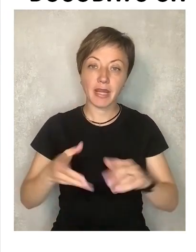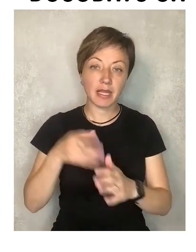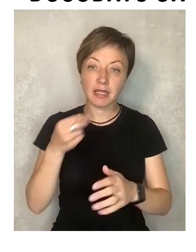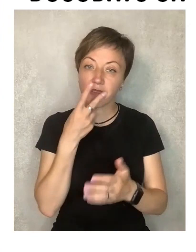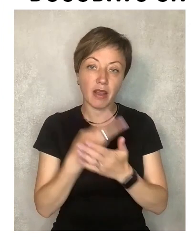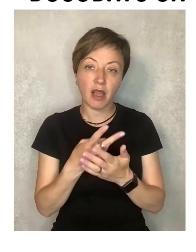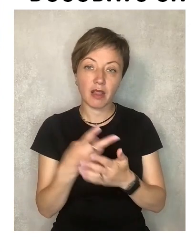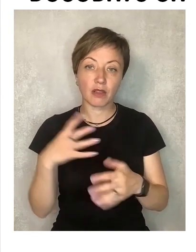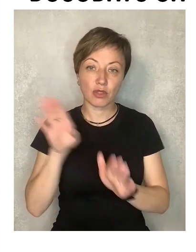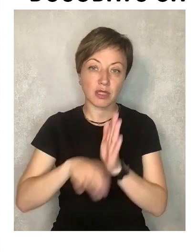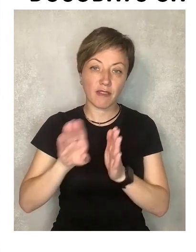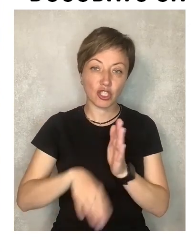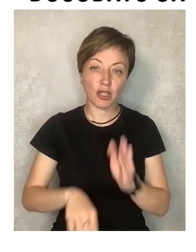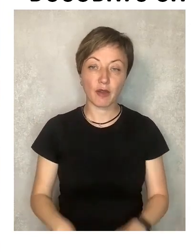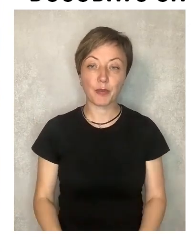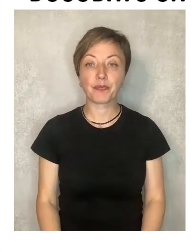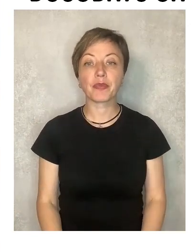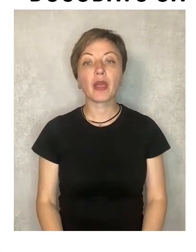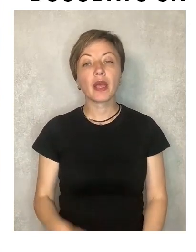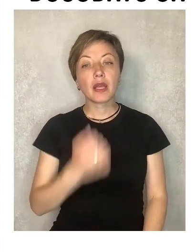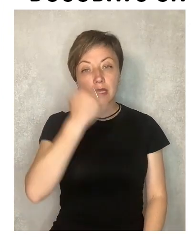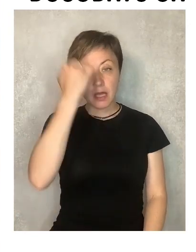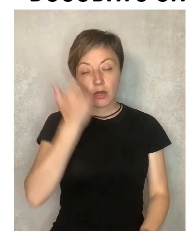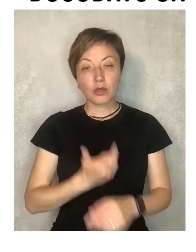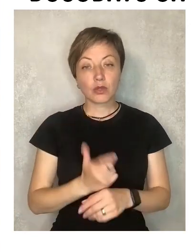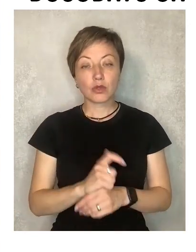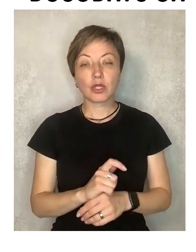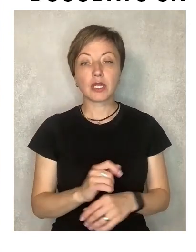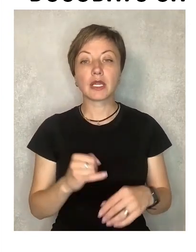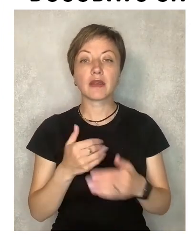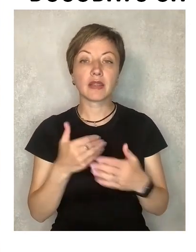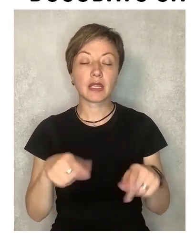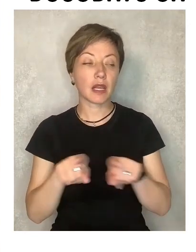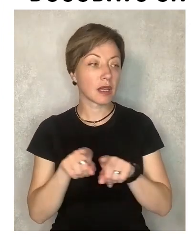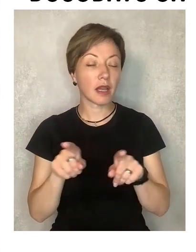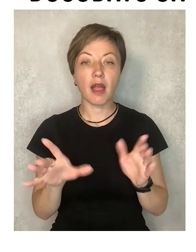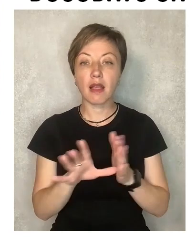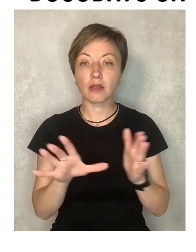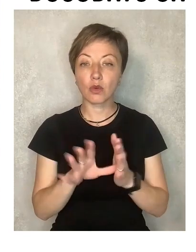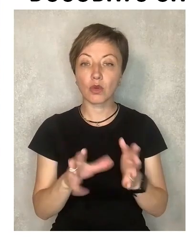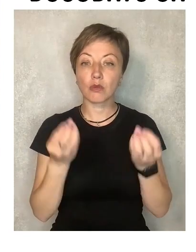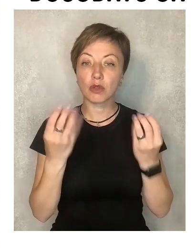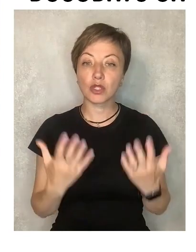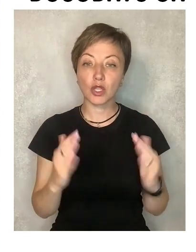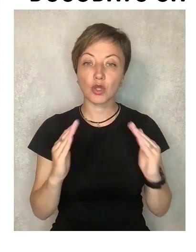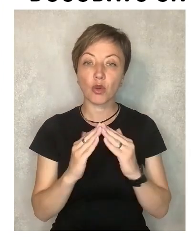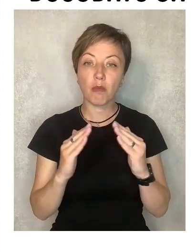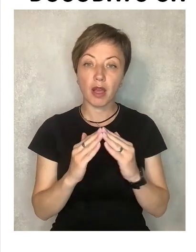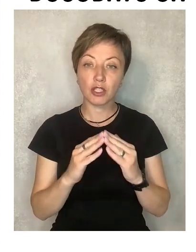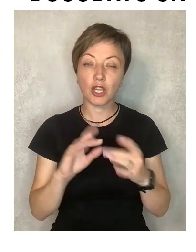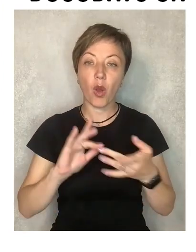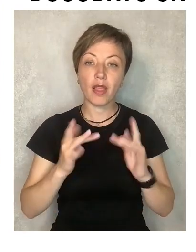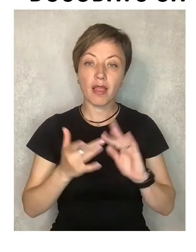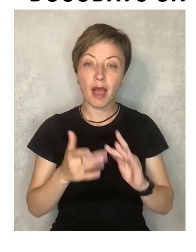неважливе. Дякую дуже. І від таких електронних, простих, домашніх онлайн-методів